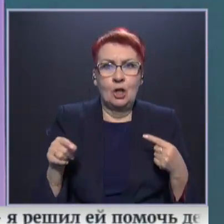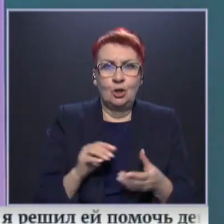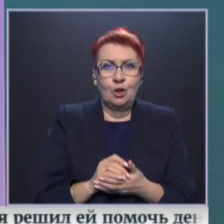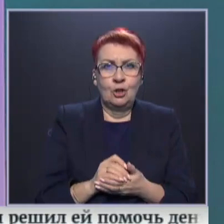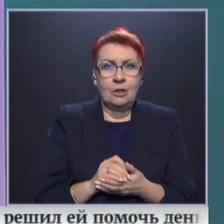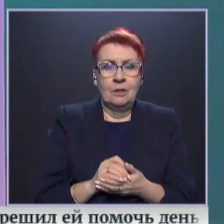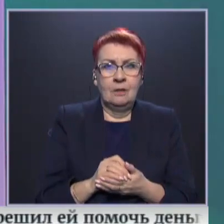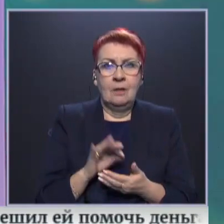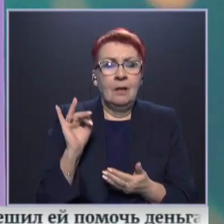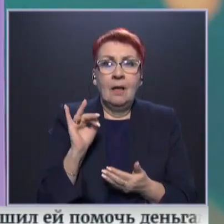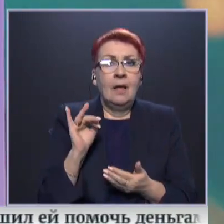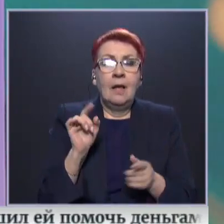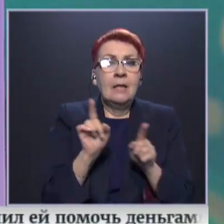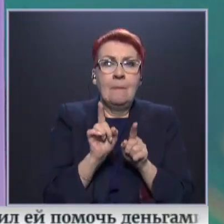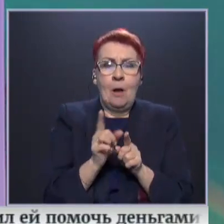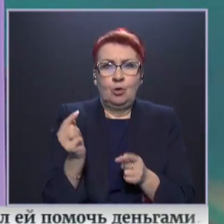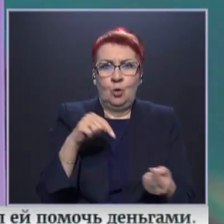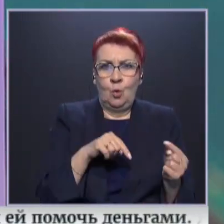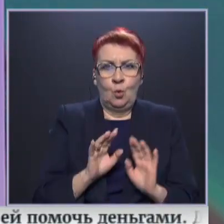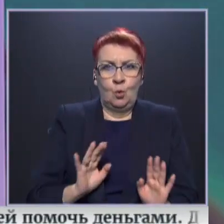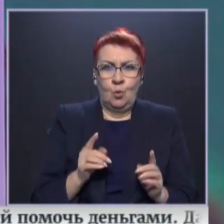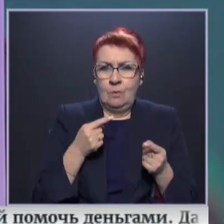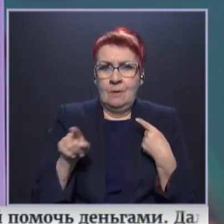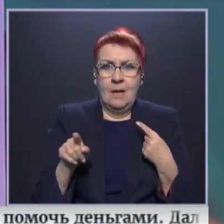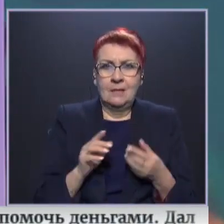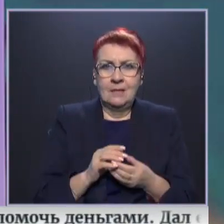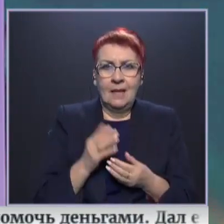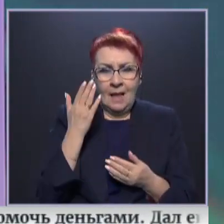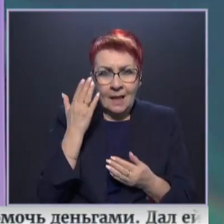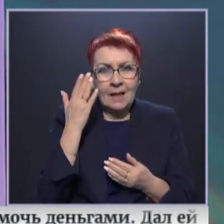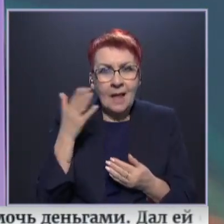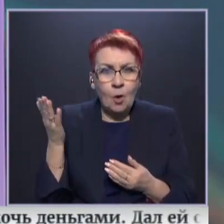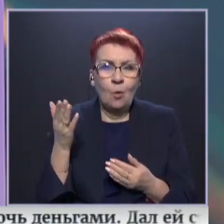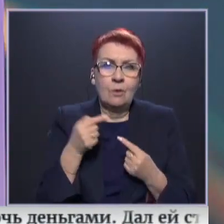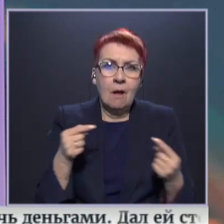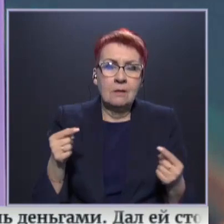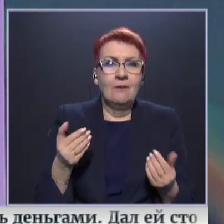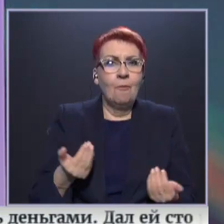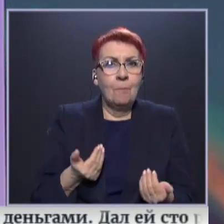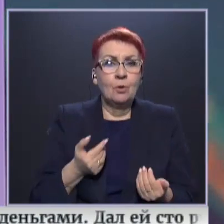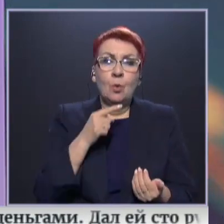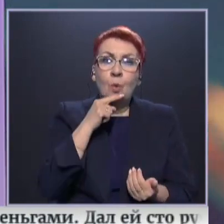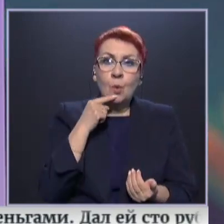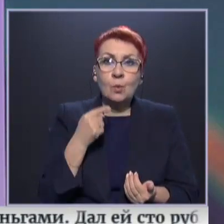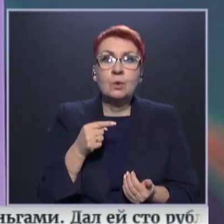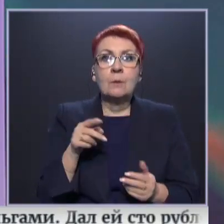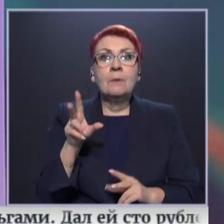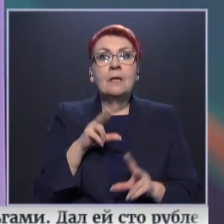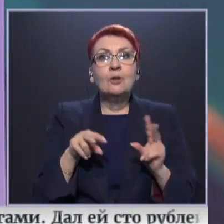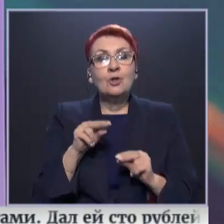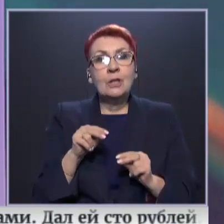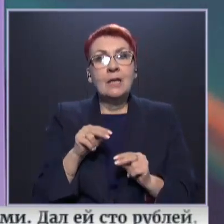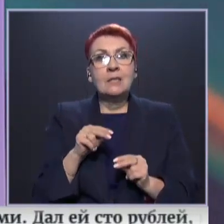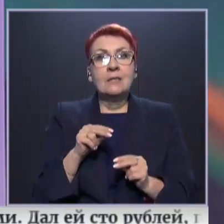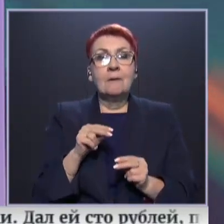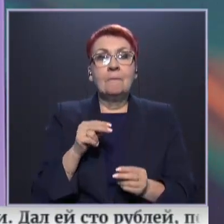не сходными друг к другу. Действительно, в жизни, в быту русском считается, что